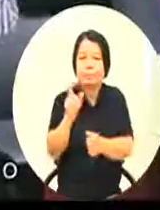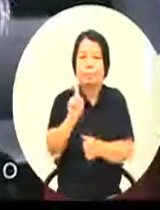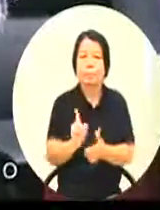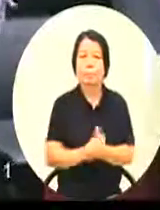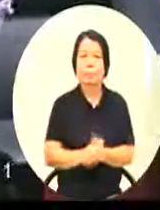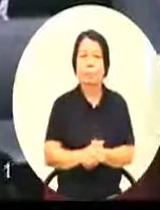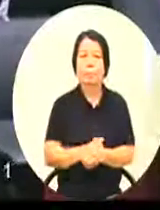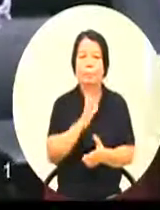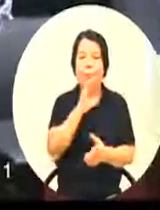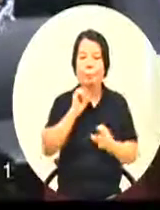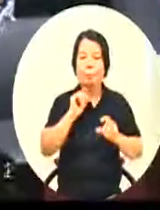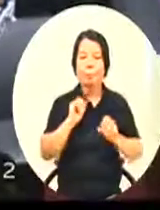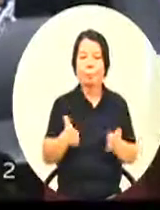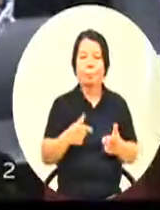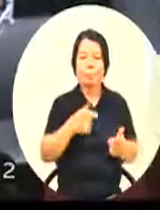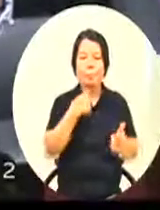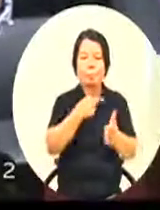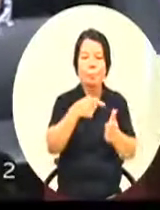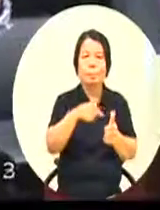是不是我们又